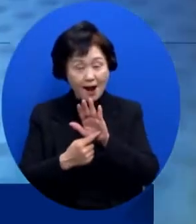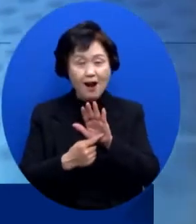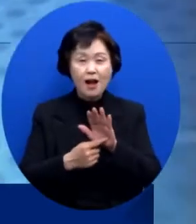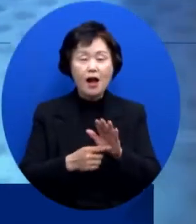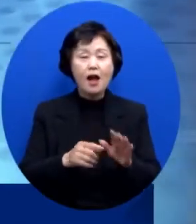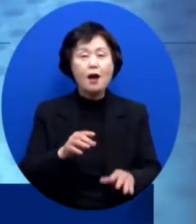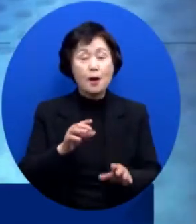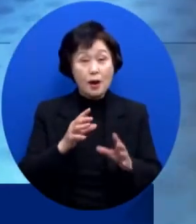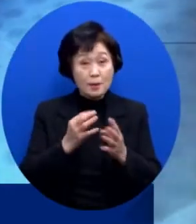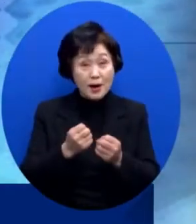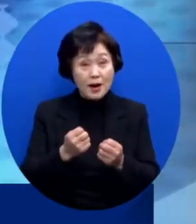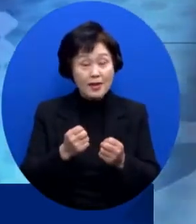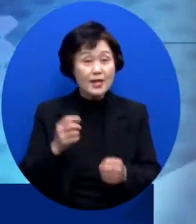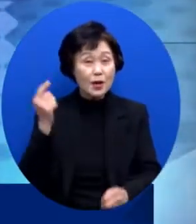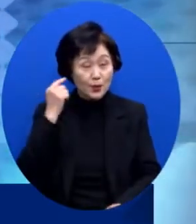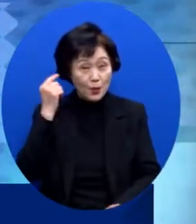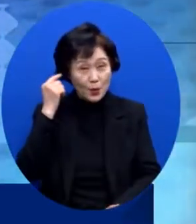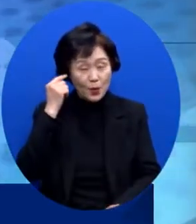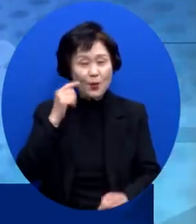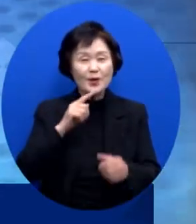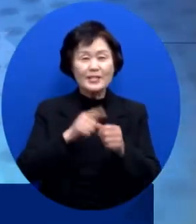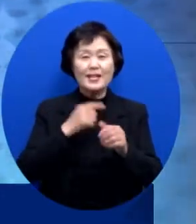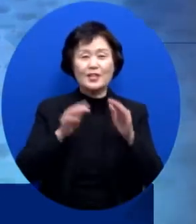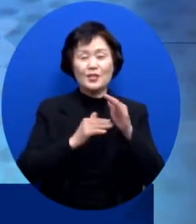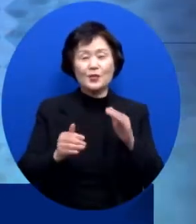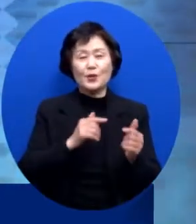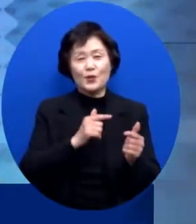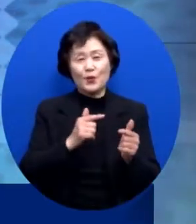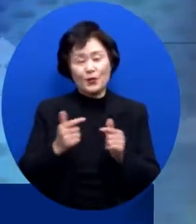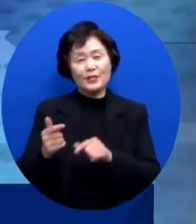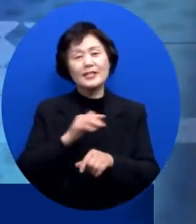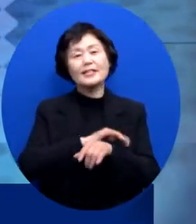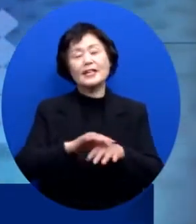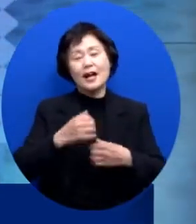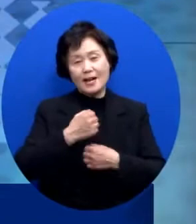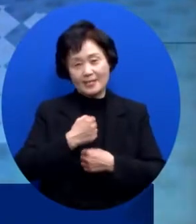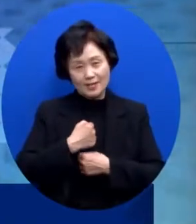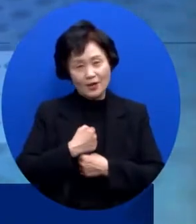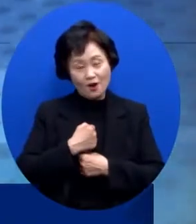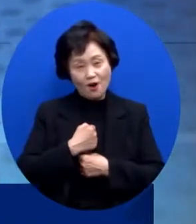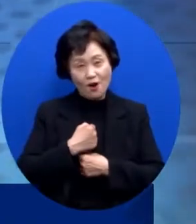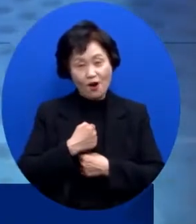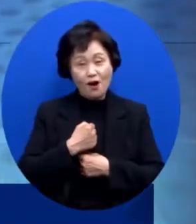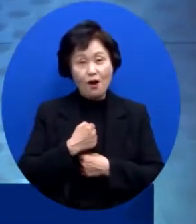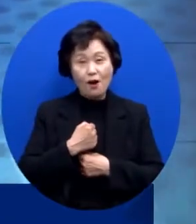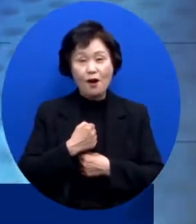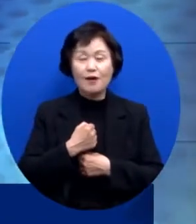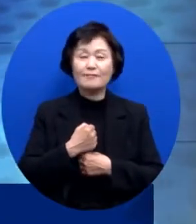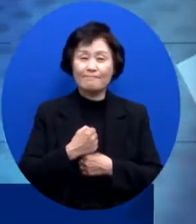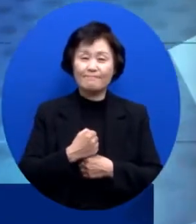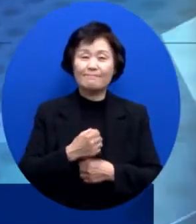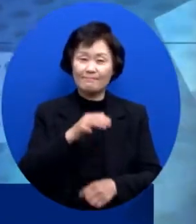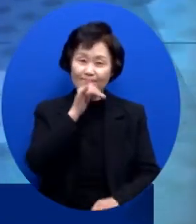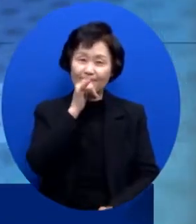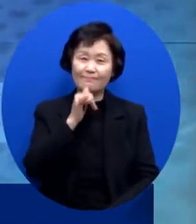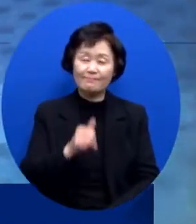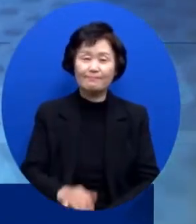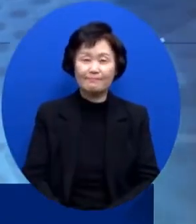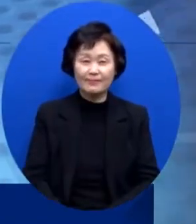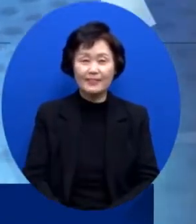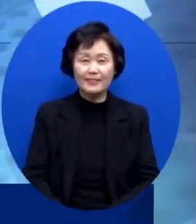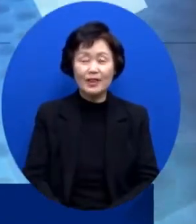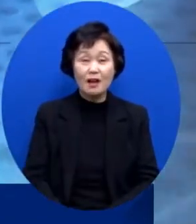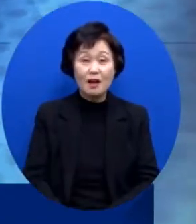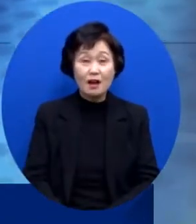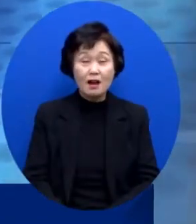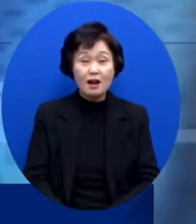많이 추진을 하니까 성도들이 그것을 잘 지켜줘요. 여러 가지 많은 주의를 여러 가지 해서 우리가